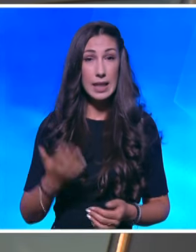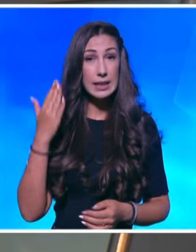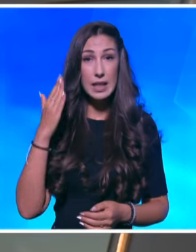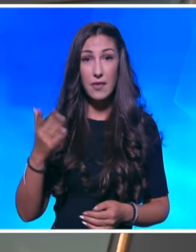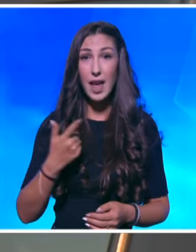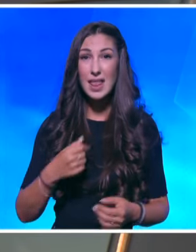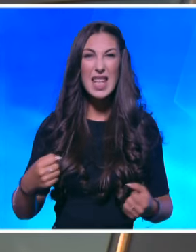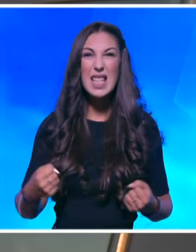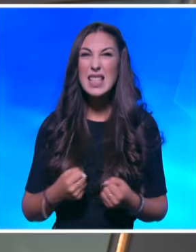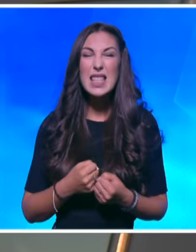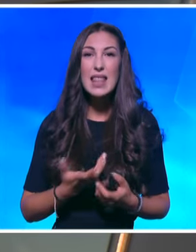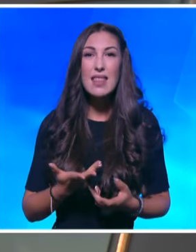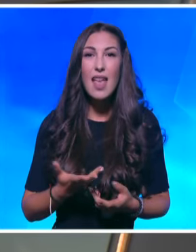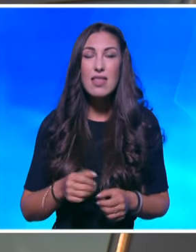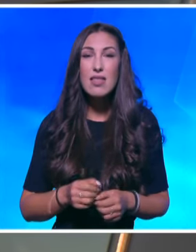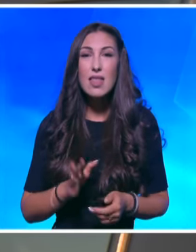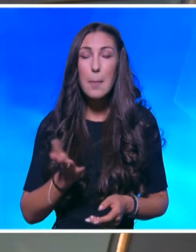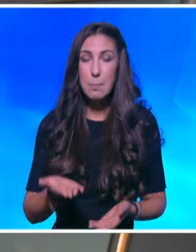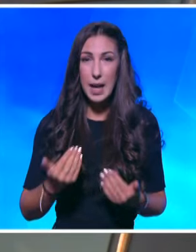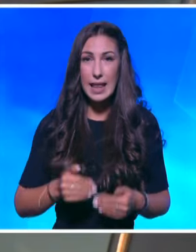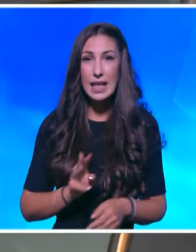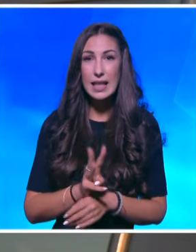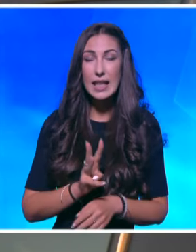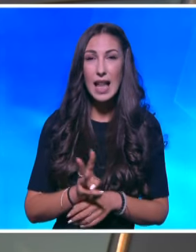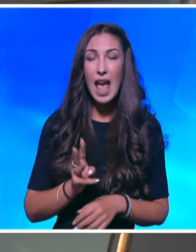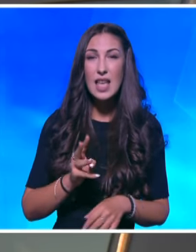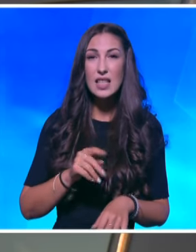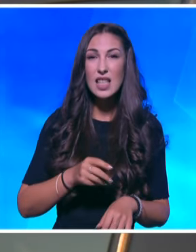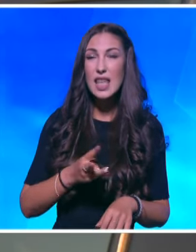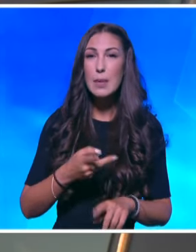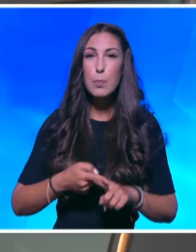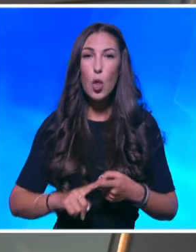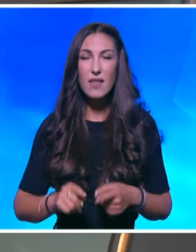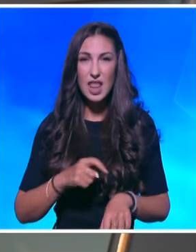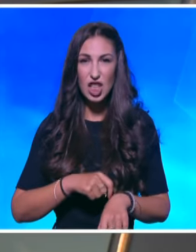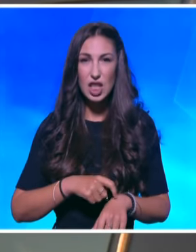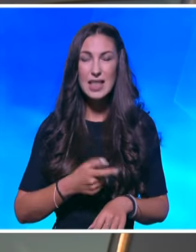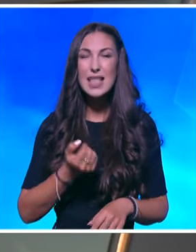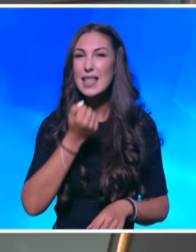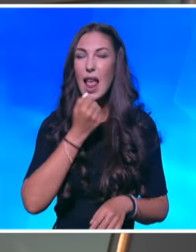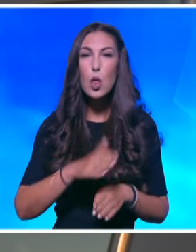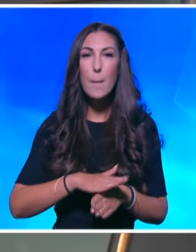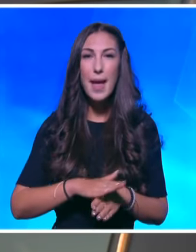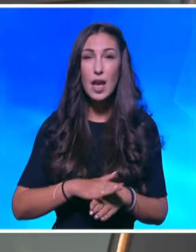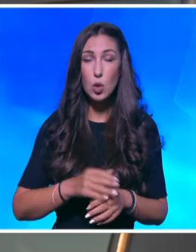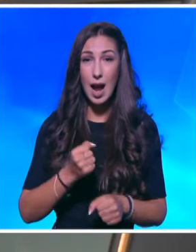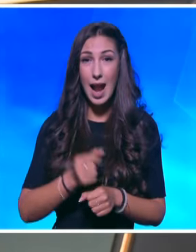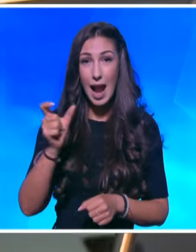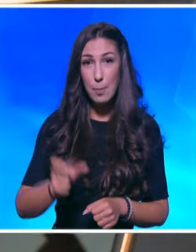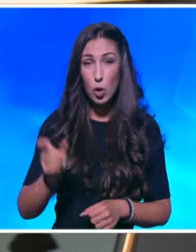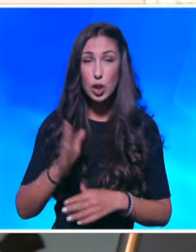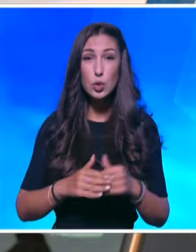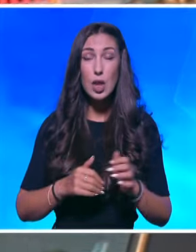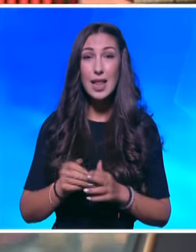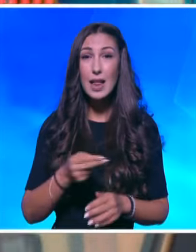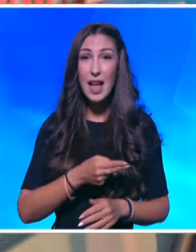Здравейте! Инцидентът е станал малко около 13.30 часа в Пернишкото село Дивотино. Работници на строителна фирма